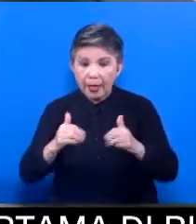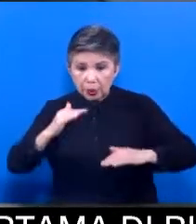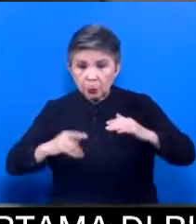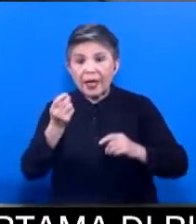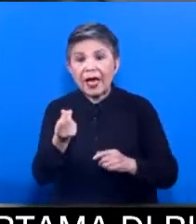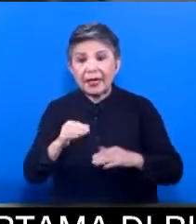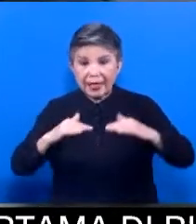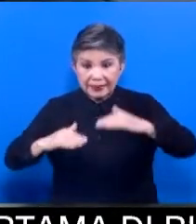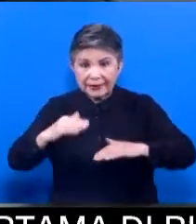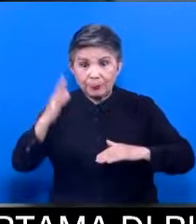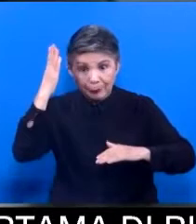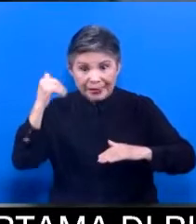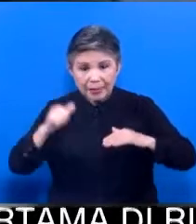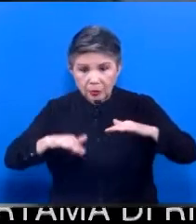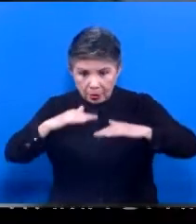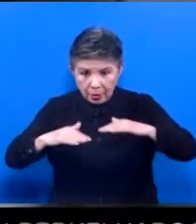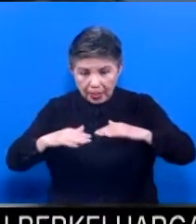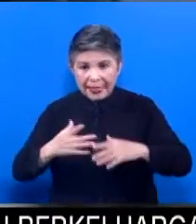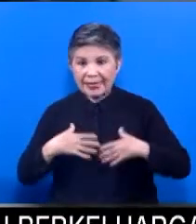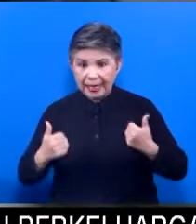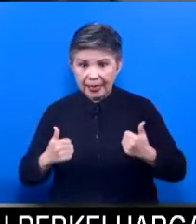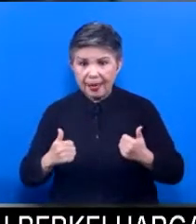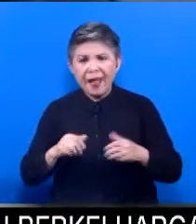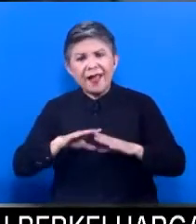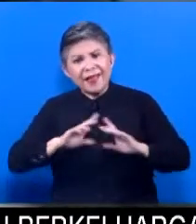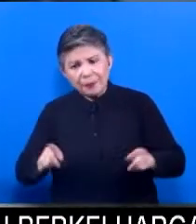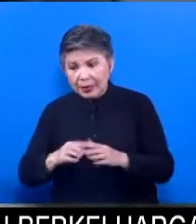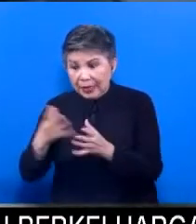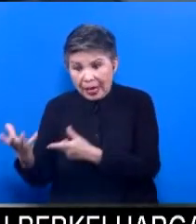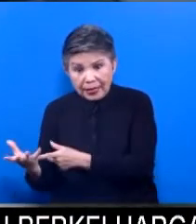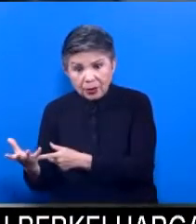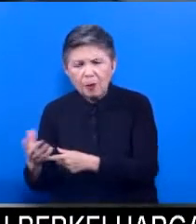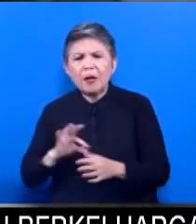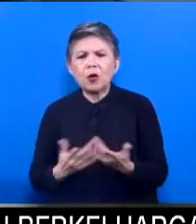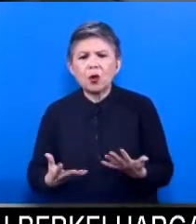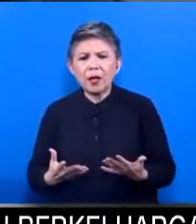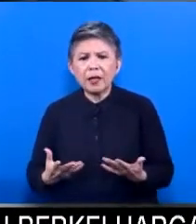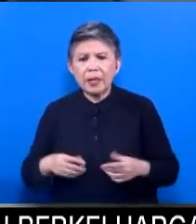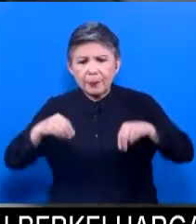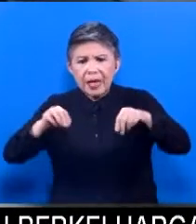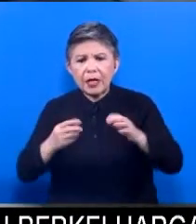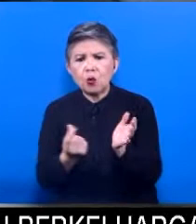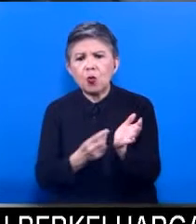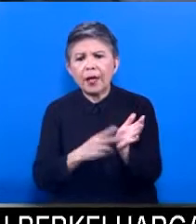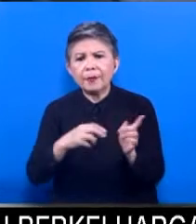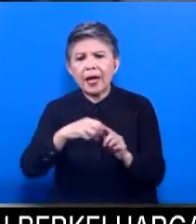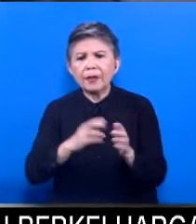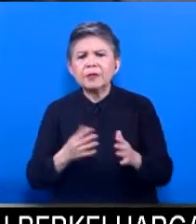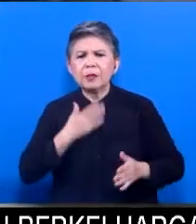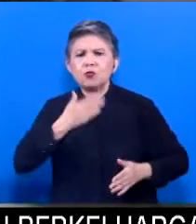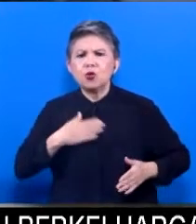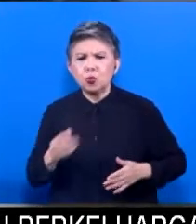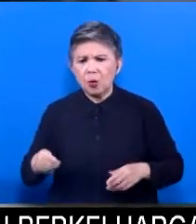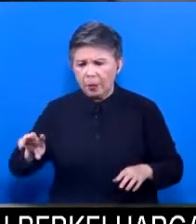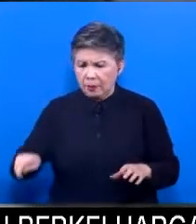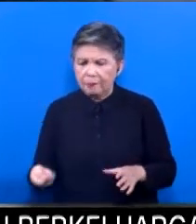harga minyak dan juga dilihat dari sisi kesehatan nih. Tapi sisi lain banyak masyarakat dan juga pedagang kecil yang masih membutuhkan,